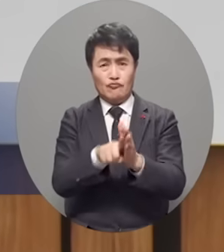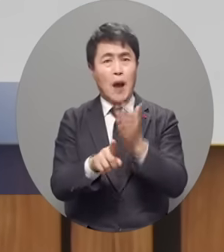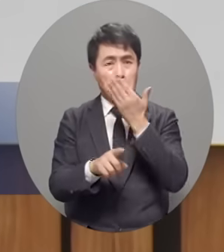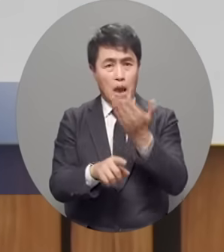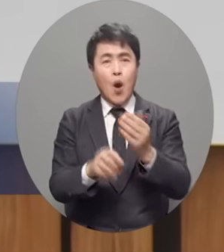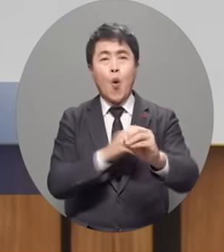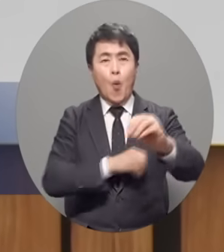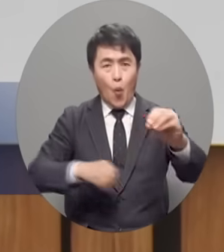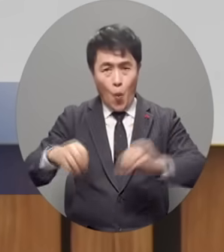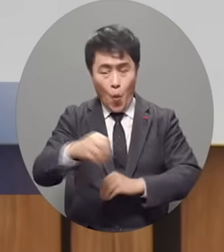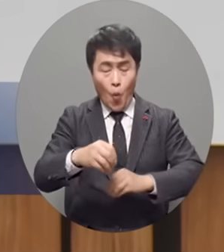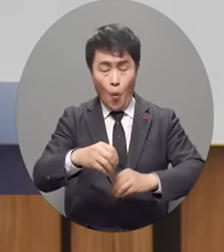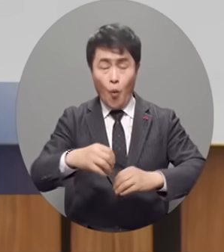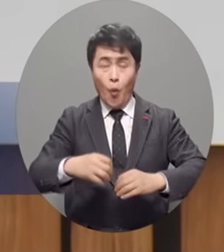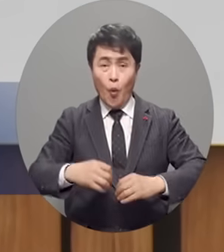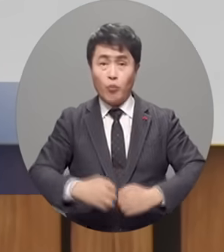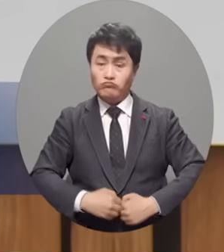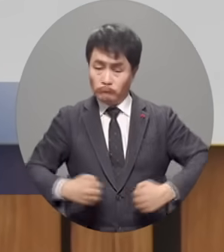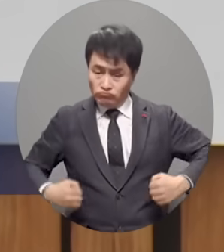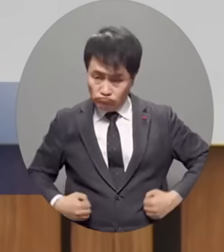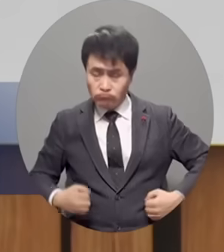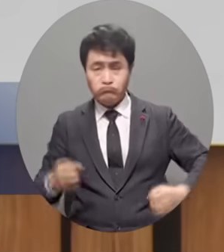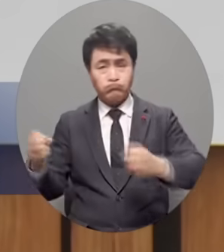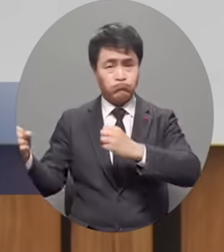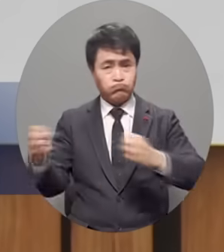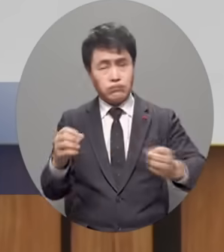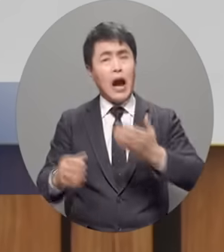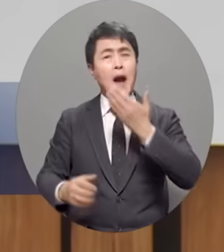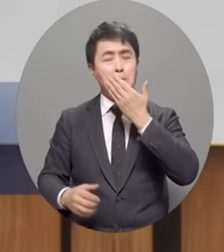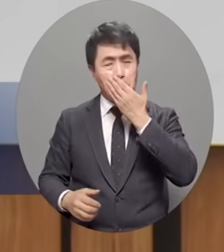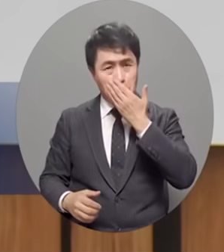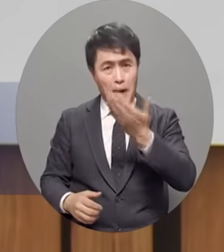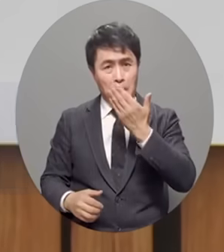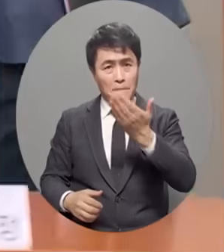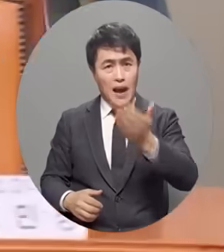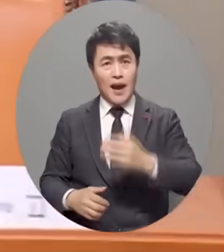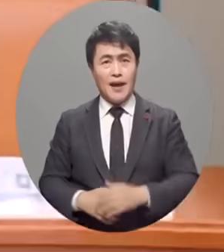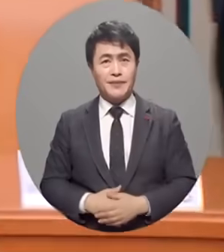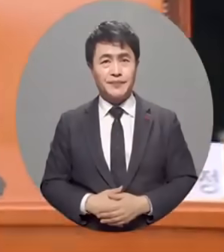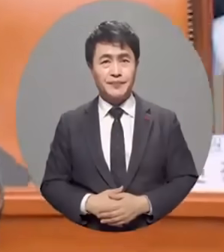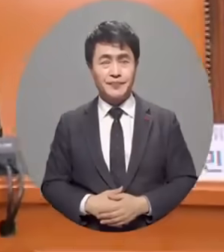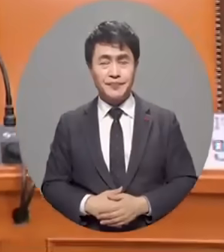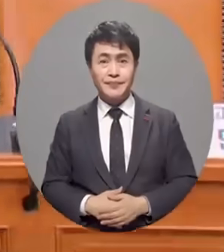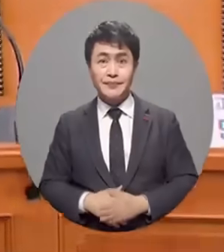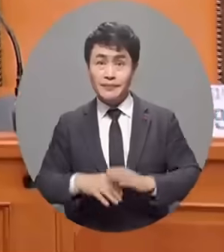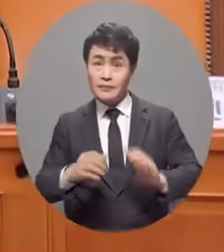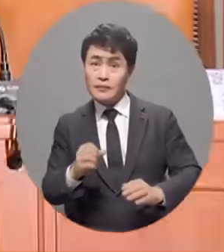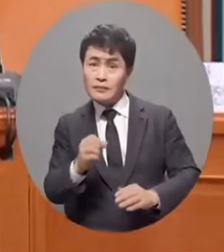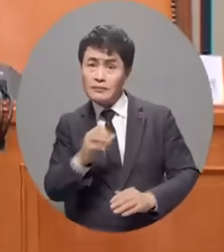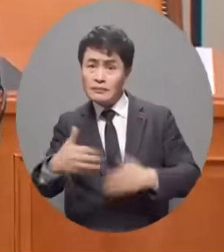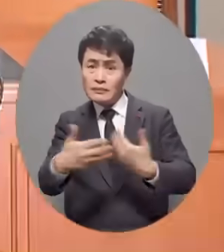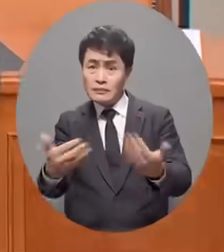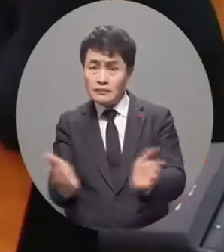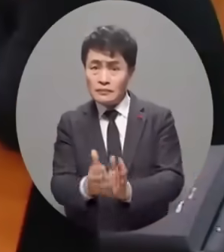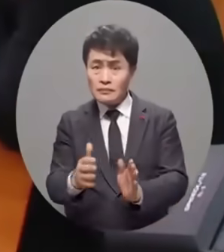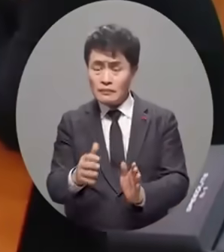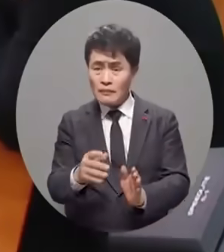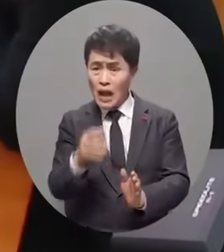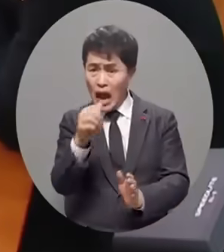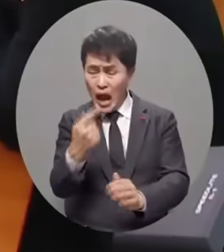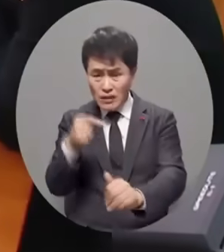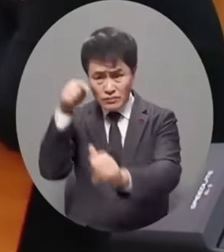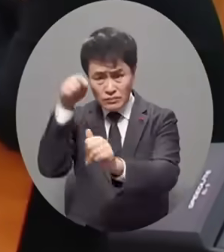오히려 허물없고 진솔한 대화가 가능할 것입니다. 야당은 일찌감치 한 지명자를